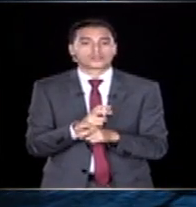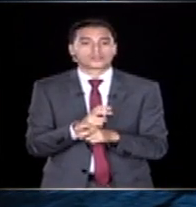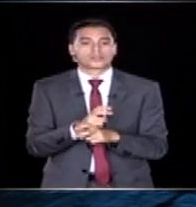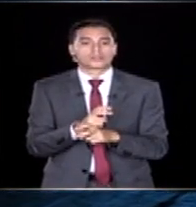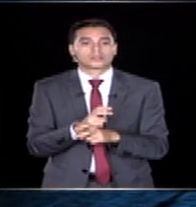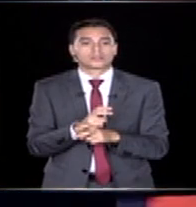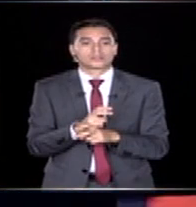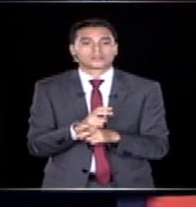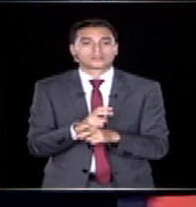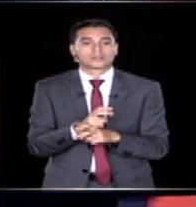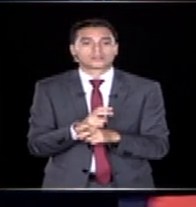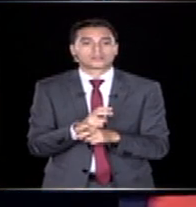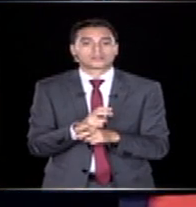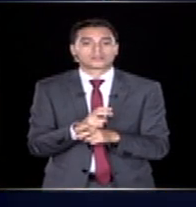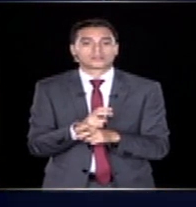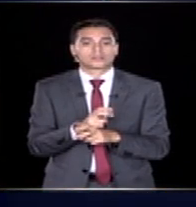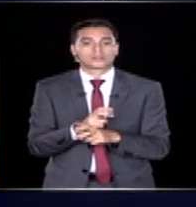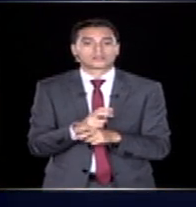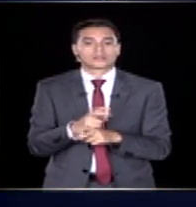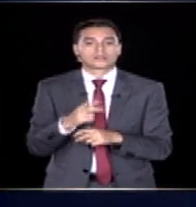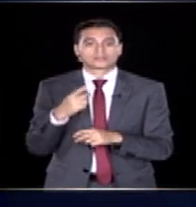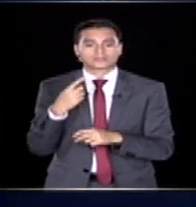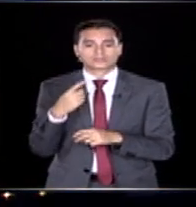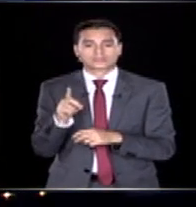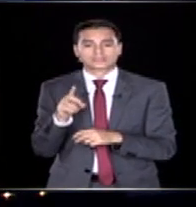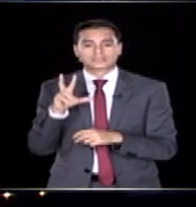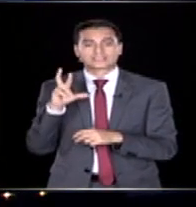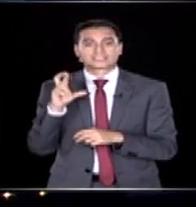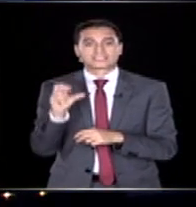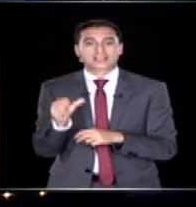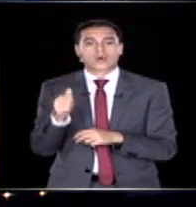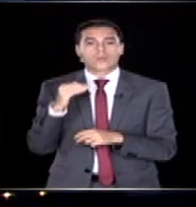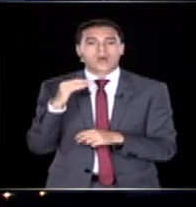عطية. الله. الله عليك.